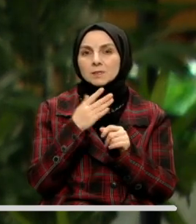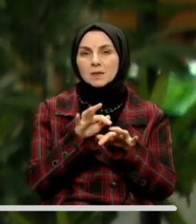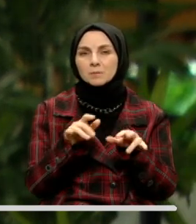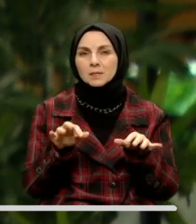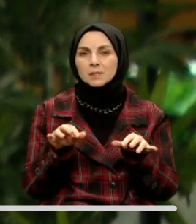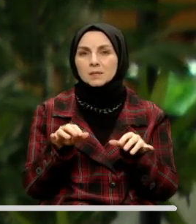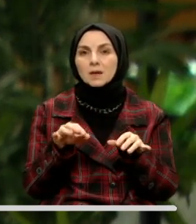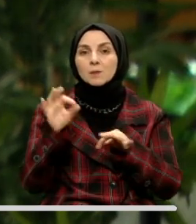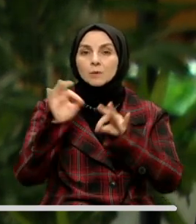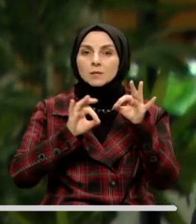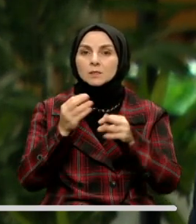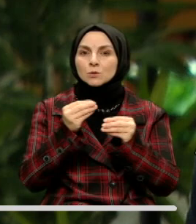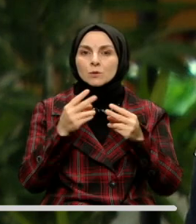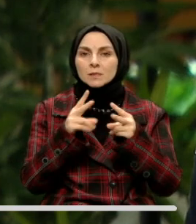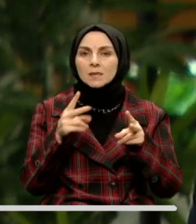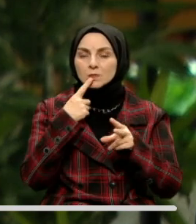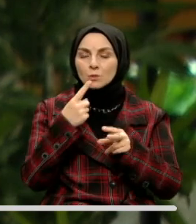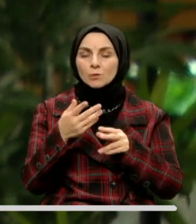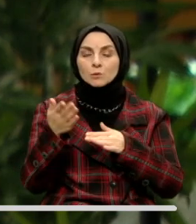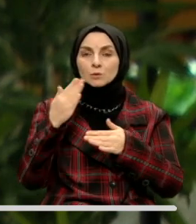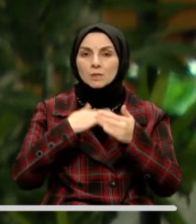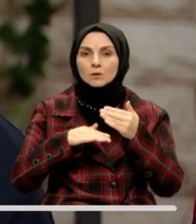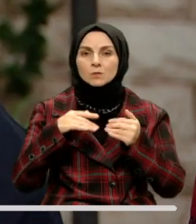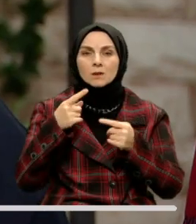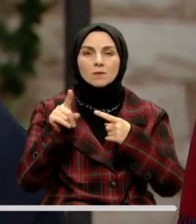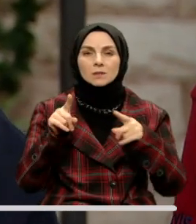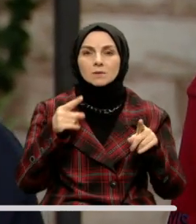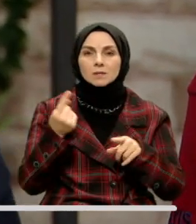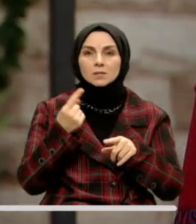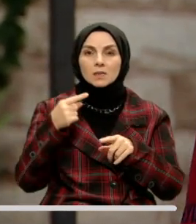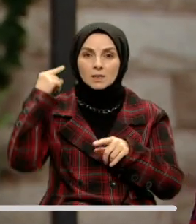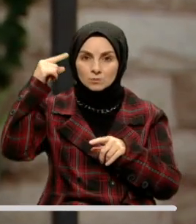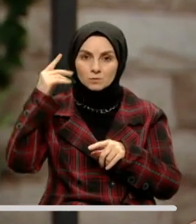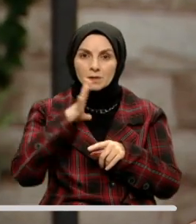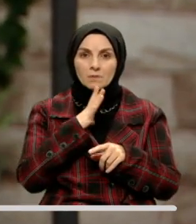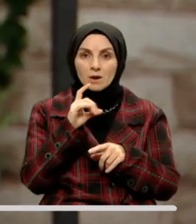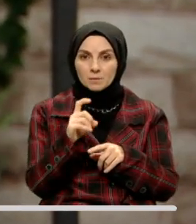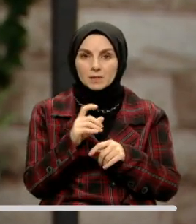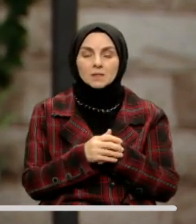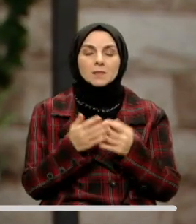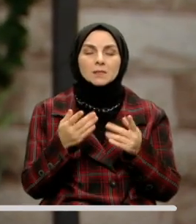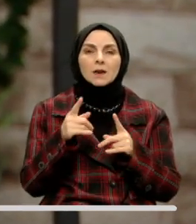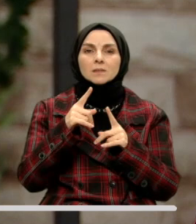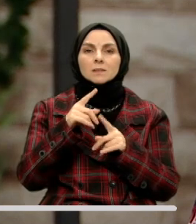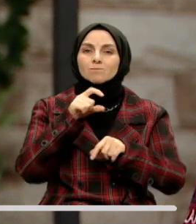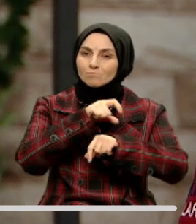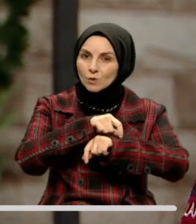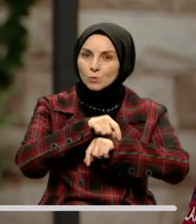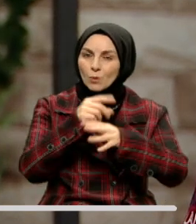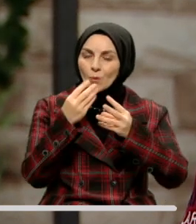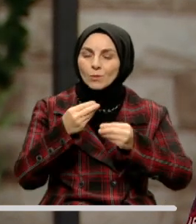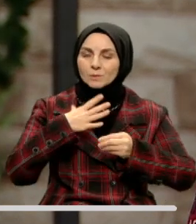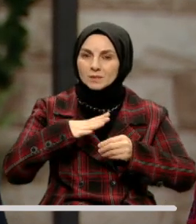net söylediğini görüyorum. Ama daha önceden farklı şeyler düşünüyor muydun? Evet, normalde cerrahlıkta yani tıp alanında da belki bir uzmanlık yapabileceğimi